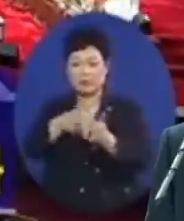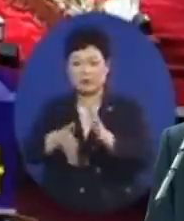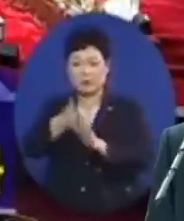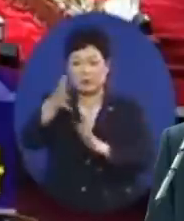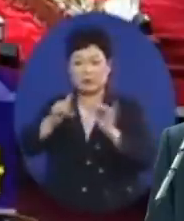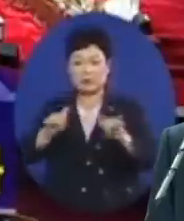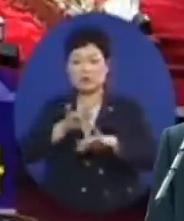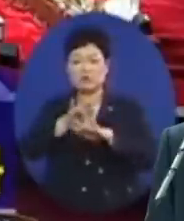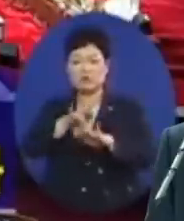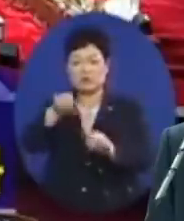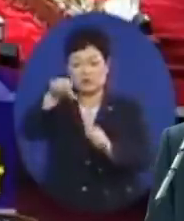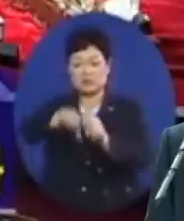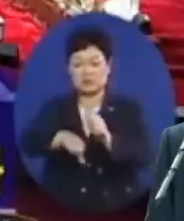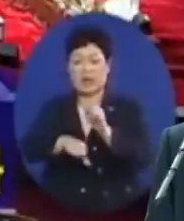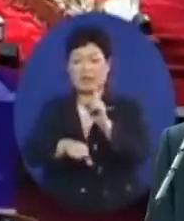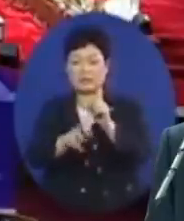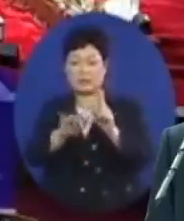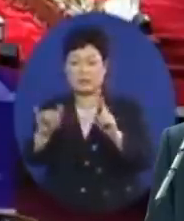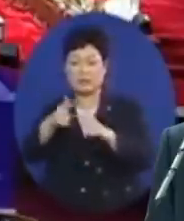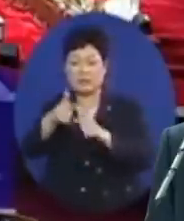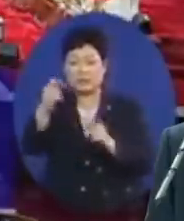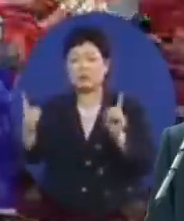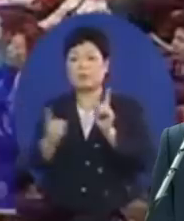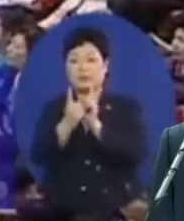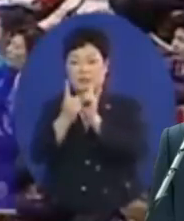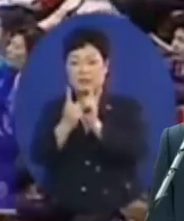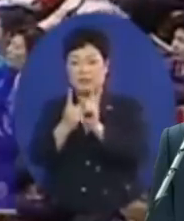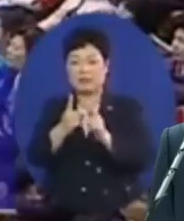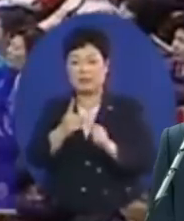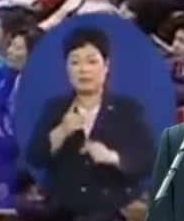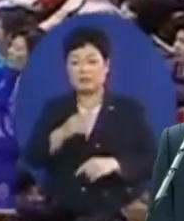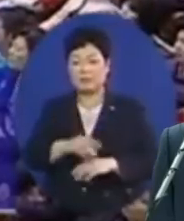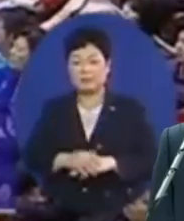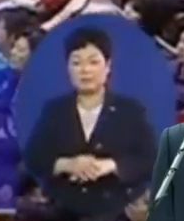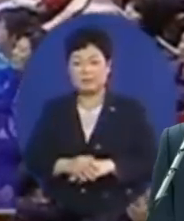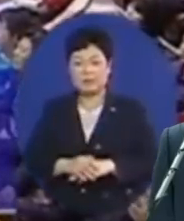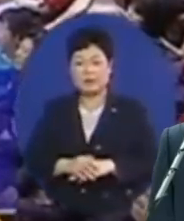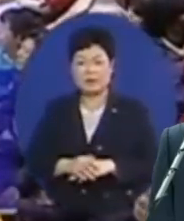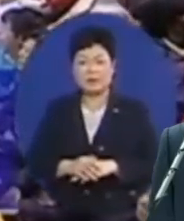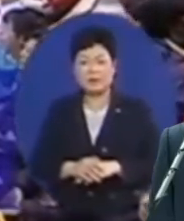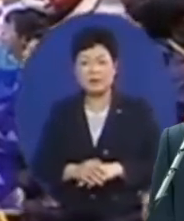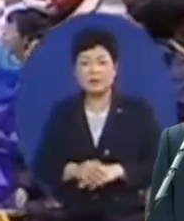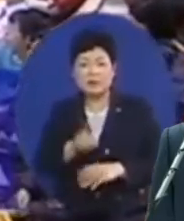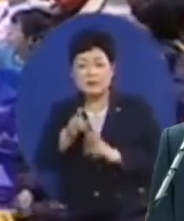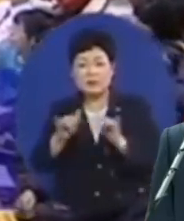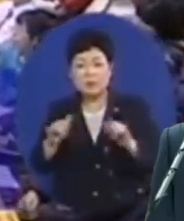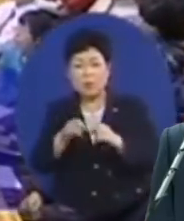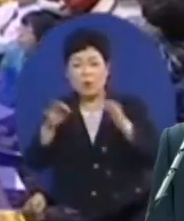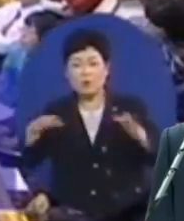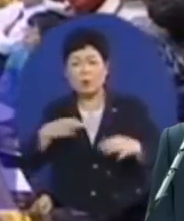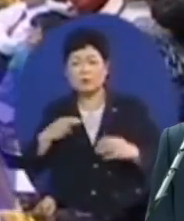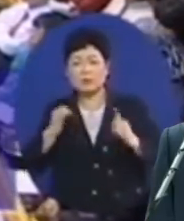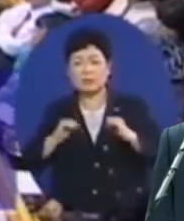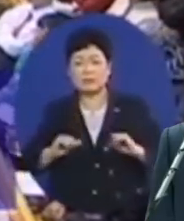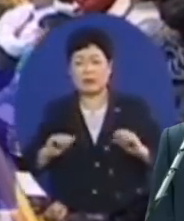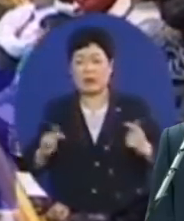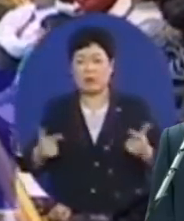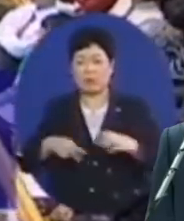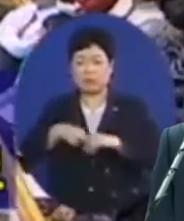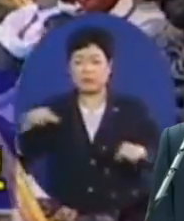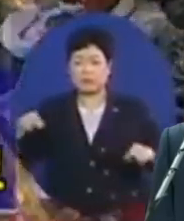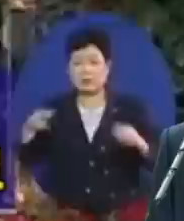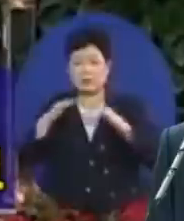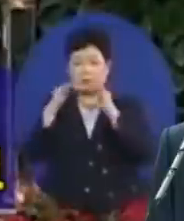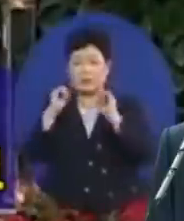사람으로 귀신 들린 자 하나가 예수를 만나니, 포세션입니다. 그 사람은 오래 옷을 입지 아니하고